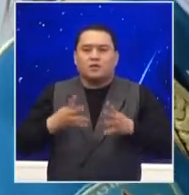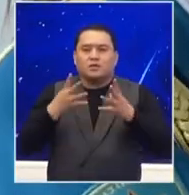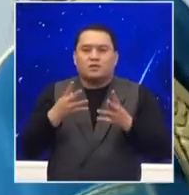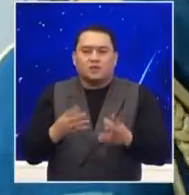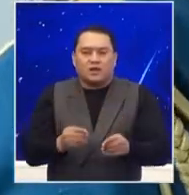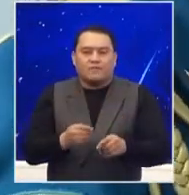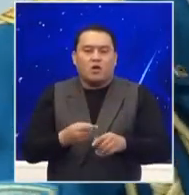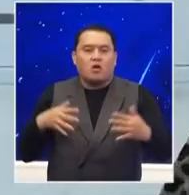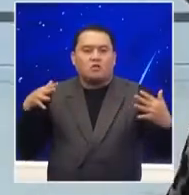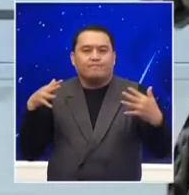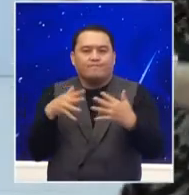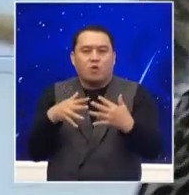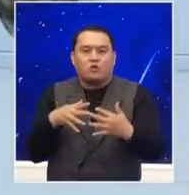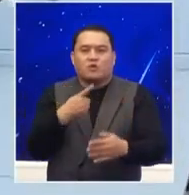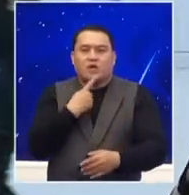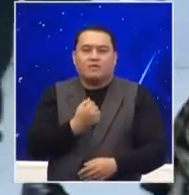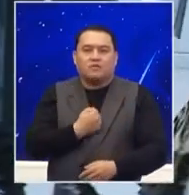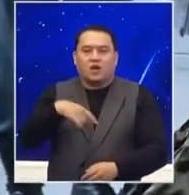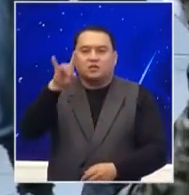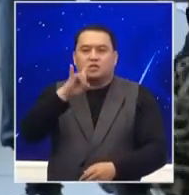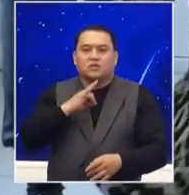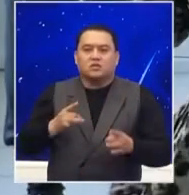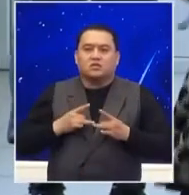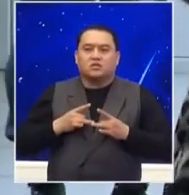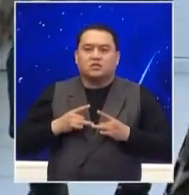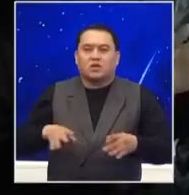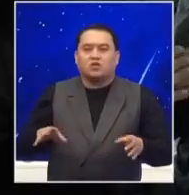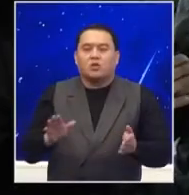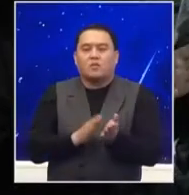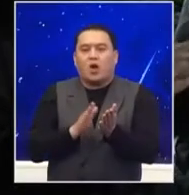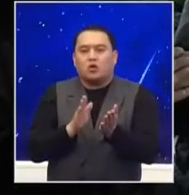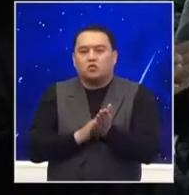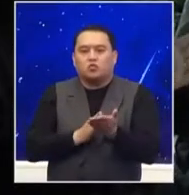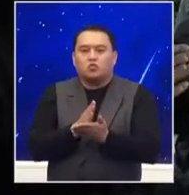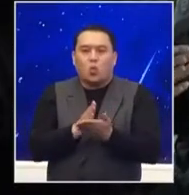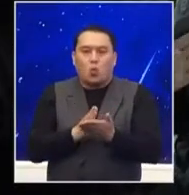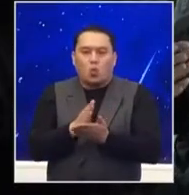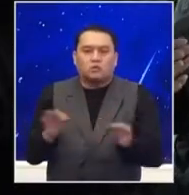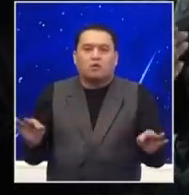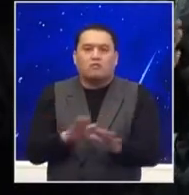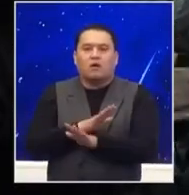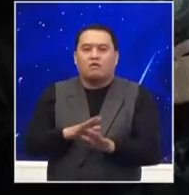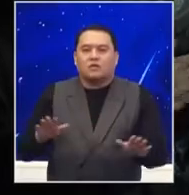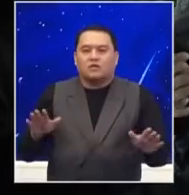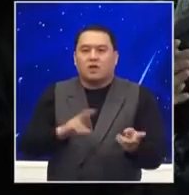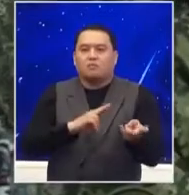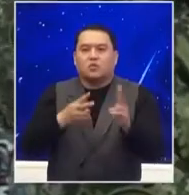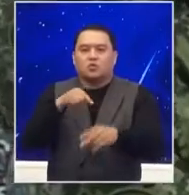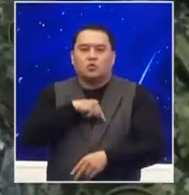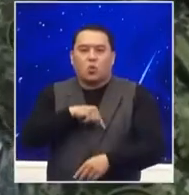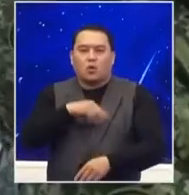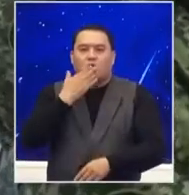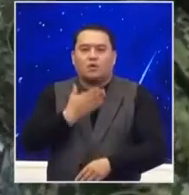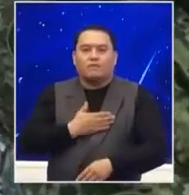артиллерии, огневой мощи вооруженных сил. На торжестве под бурные аплодисменты служащих звучат военные песни. С духом